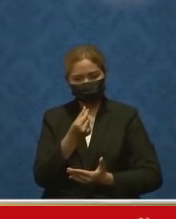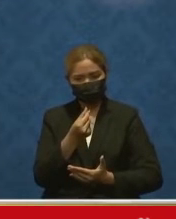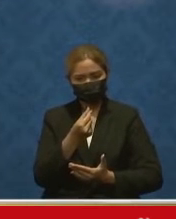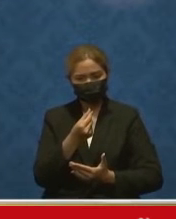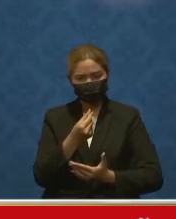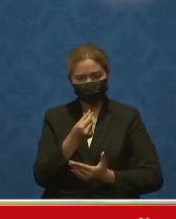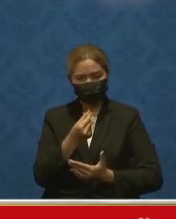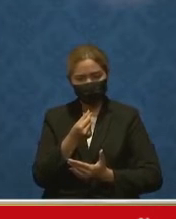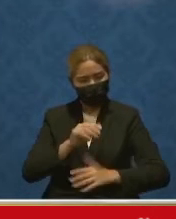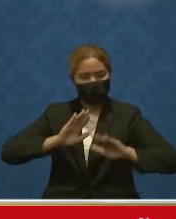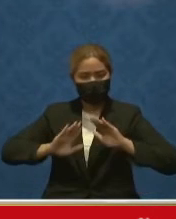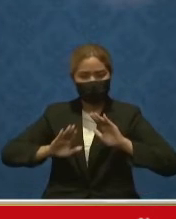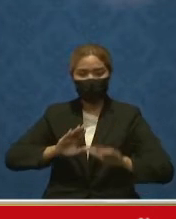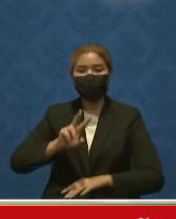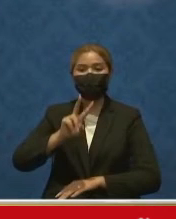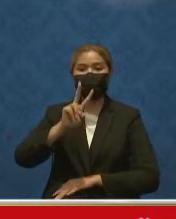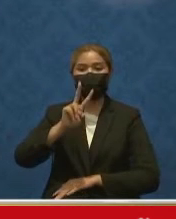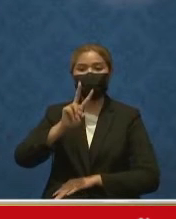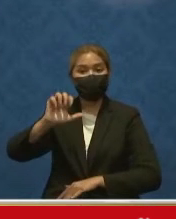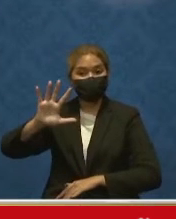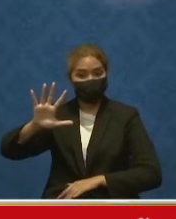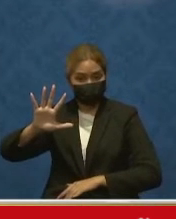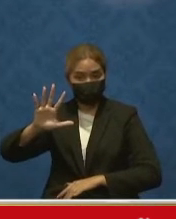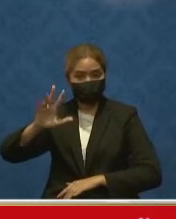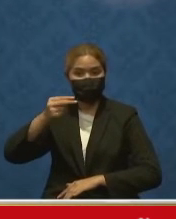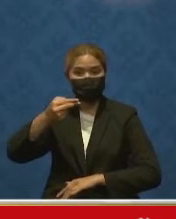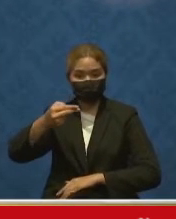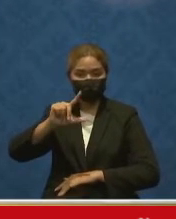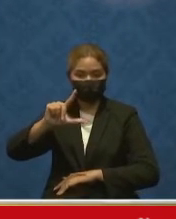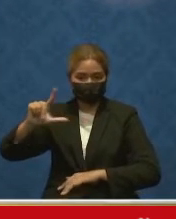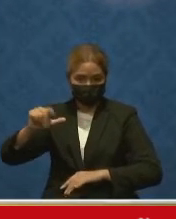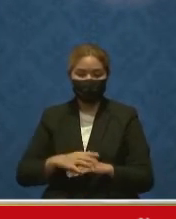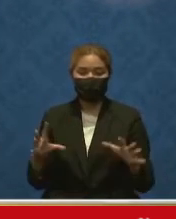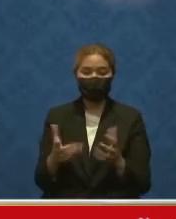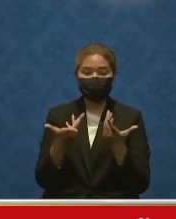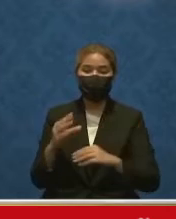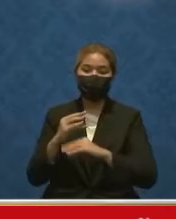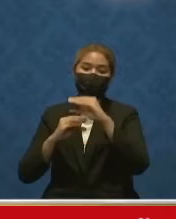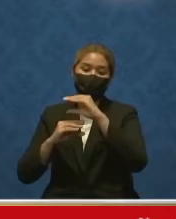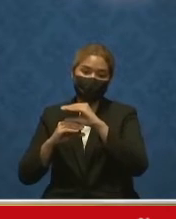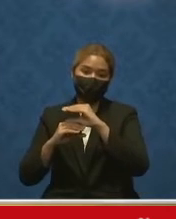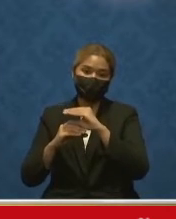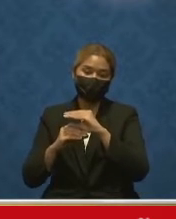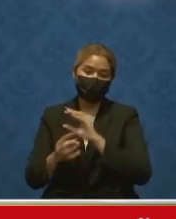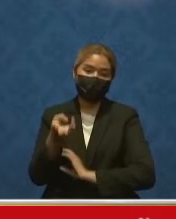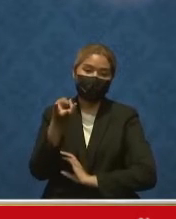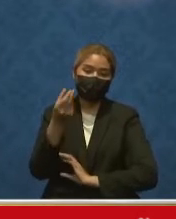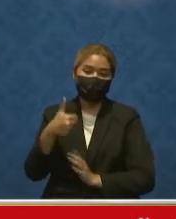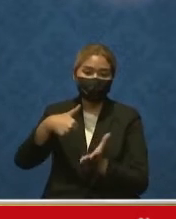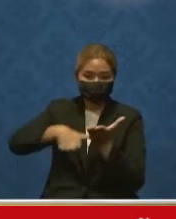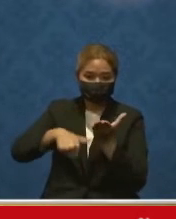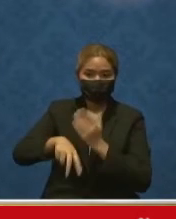สองแสนห้าแต่ในขณะเดียวกันโครงการจำนำข้าวที่จ่ายไปเนี่ยท่านก็จ่าย 235สอบ